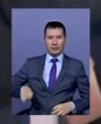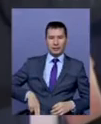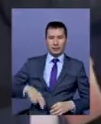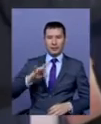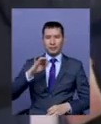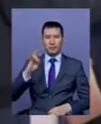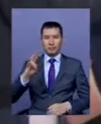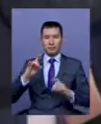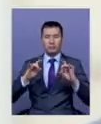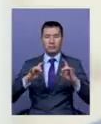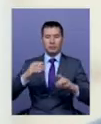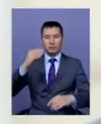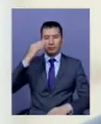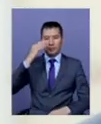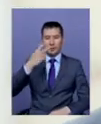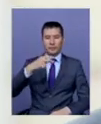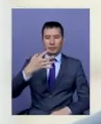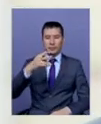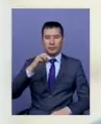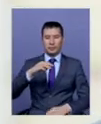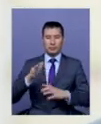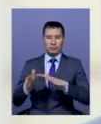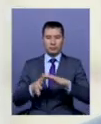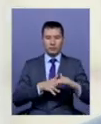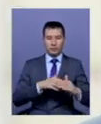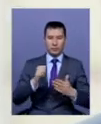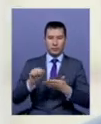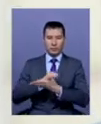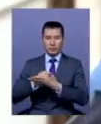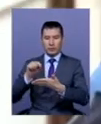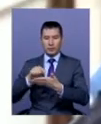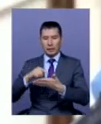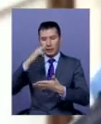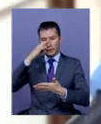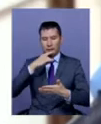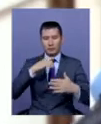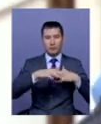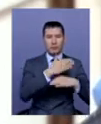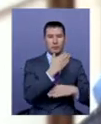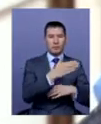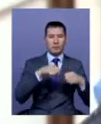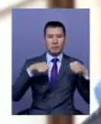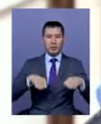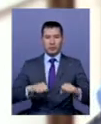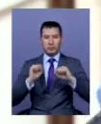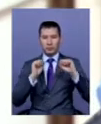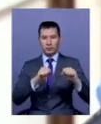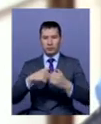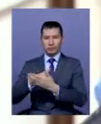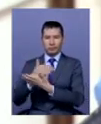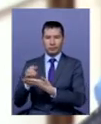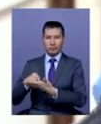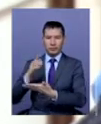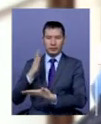Рамазан Сәрпековтің пікірі бұл. 25 жылда құжат өміршеңдігін айқындап, қазақстандықтардың құқығын қорғауды толық қамтамасыз еткенін